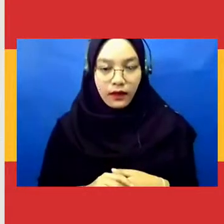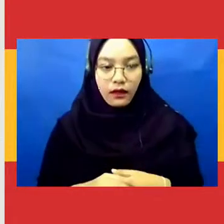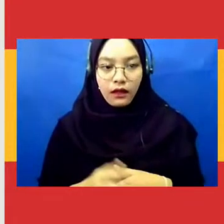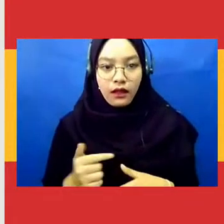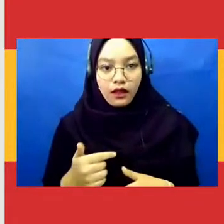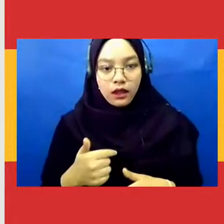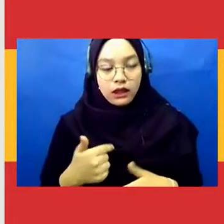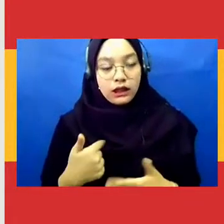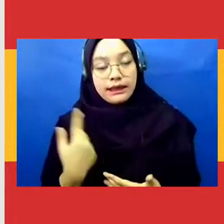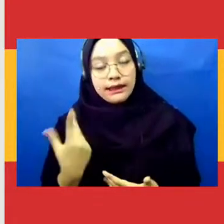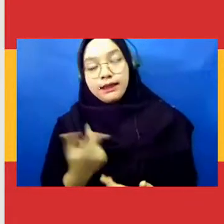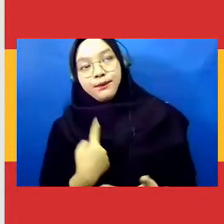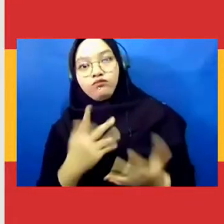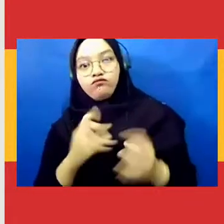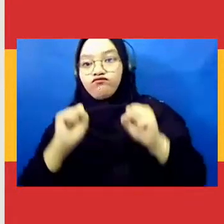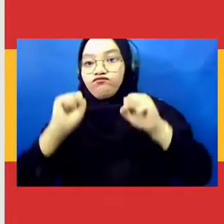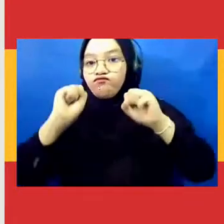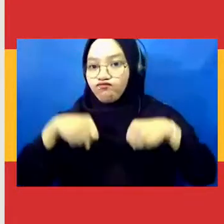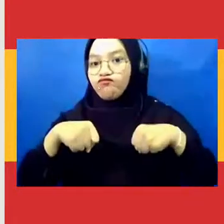yang kita sepakati bahwa